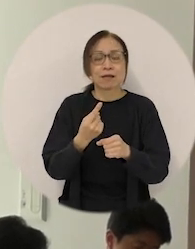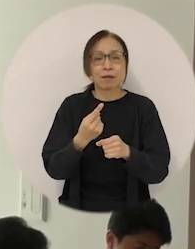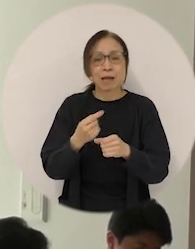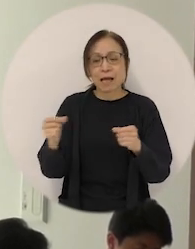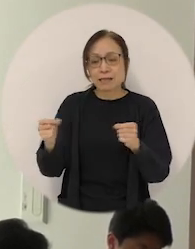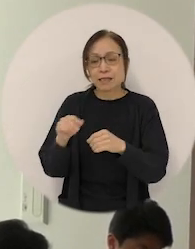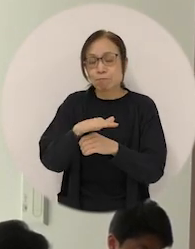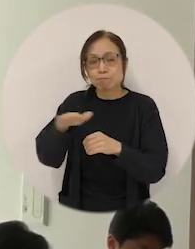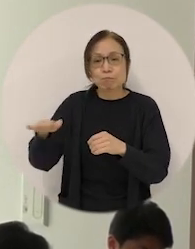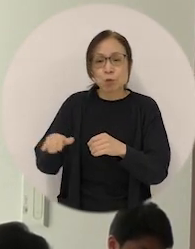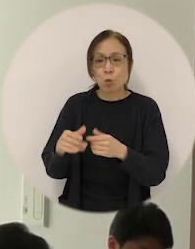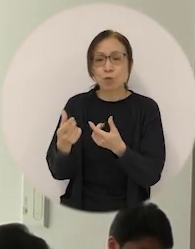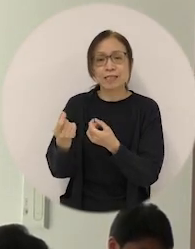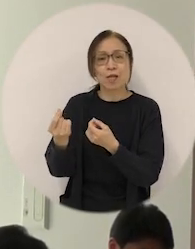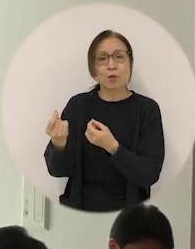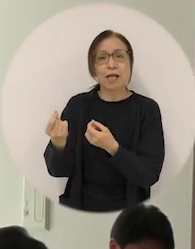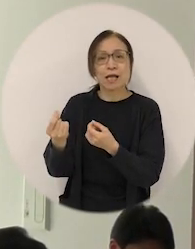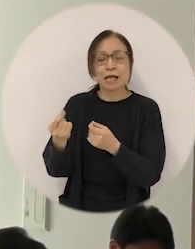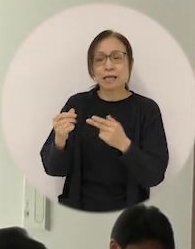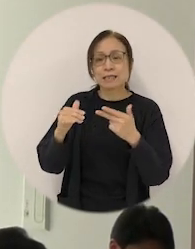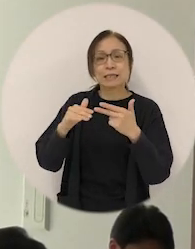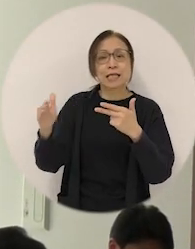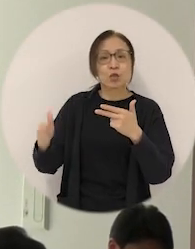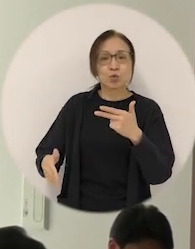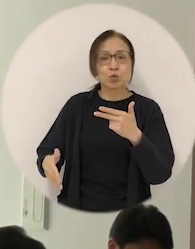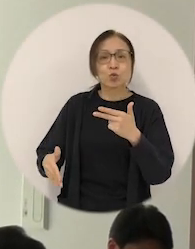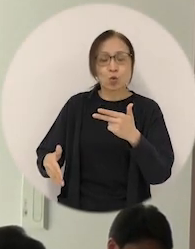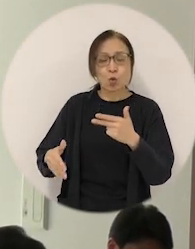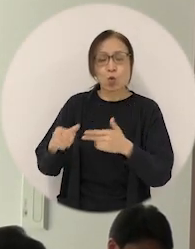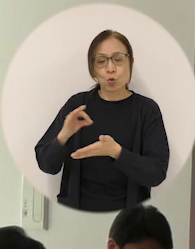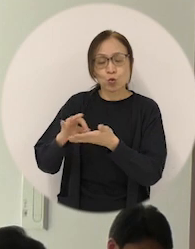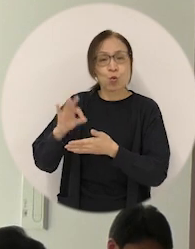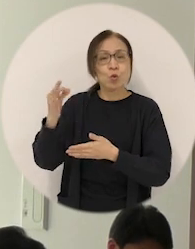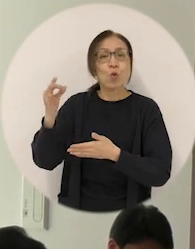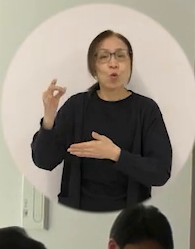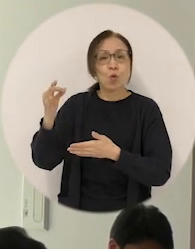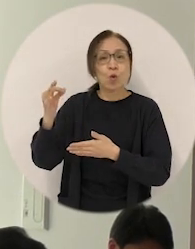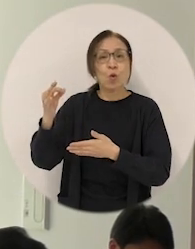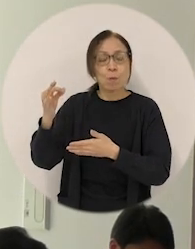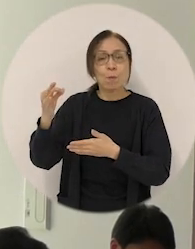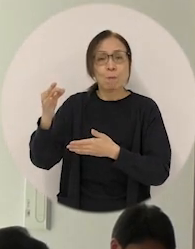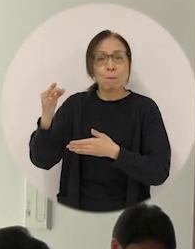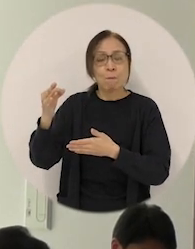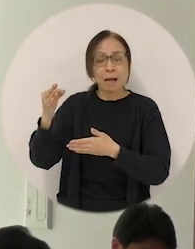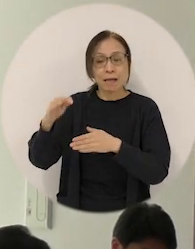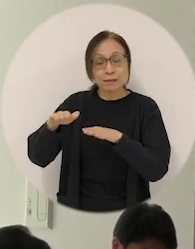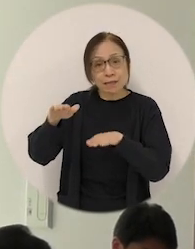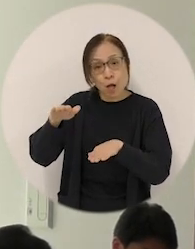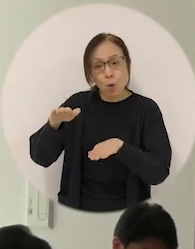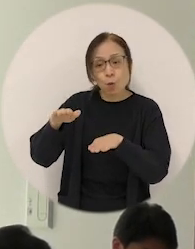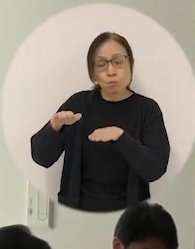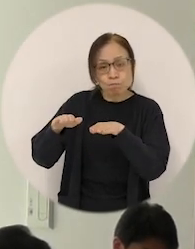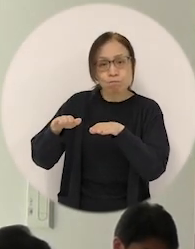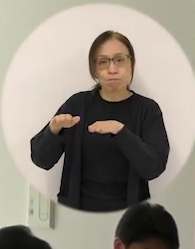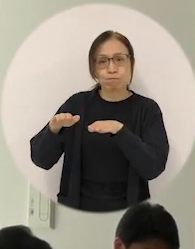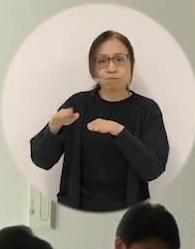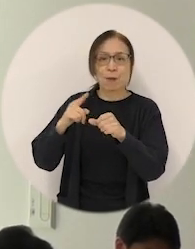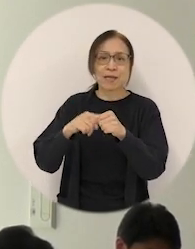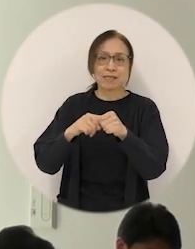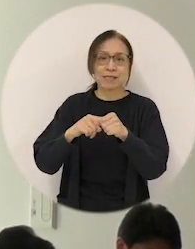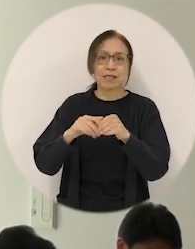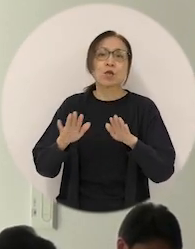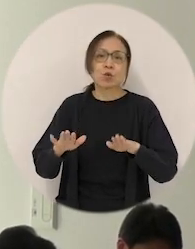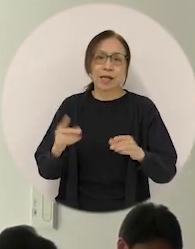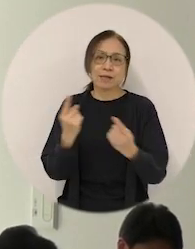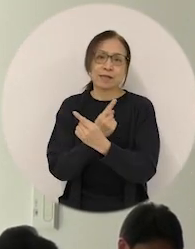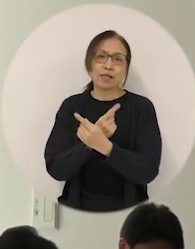同類施設との、料金の、差額といいますか、差を埋めるために、今回改定する